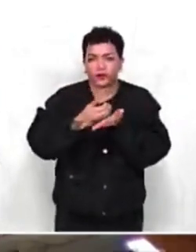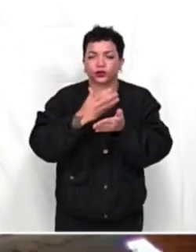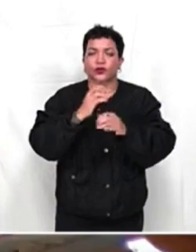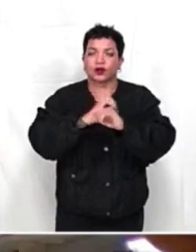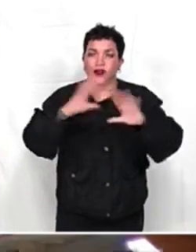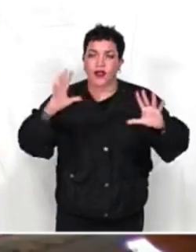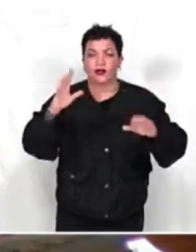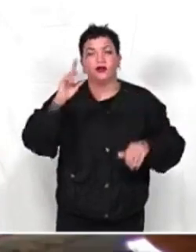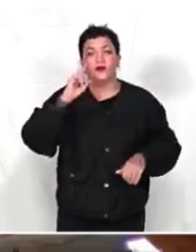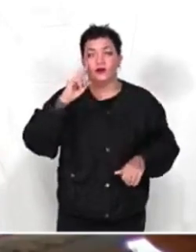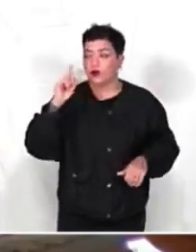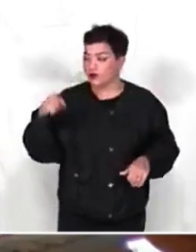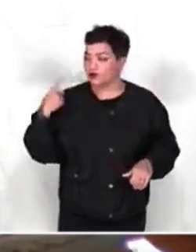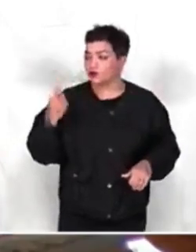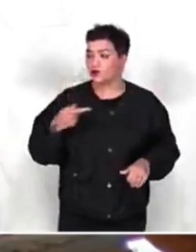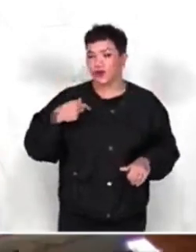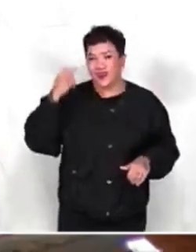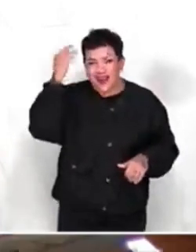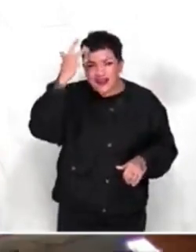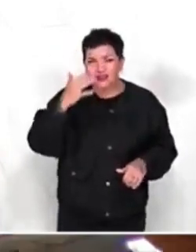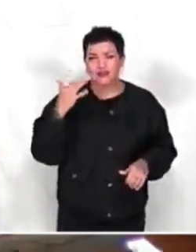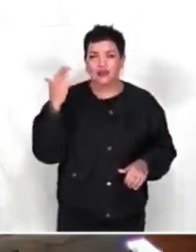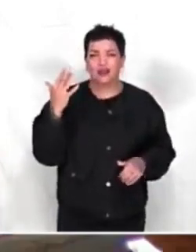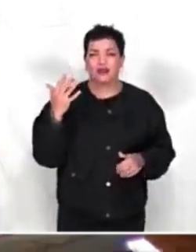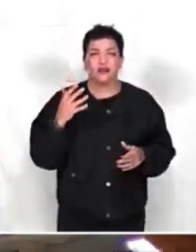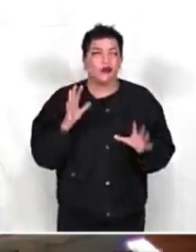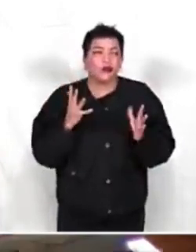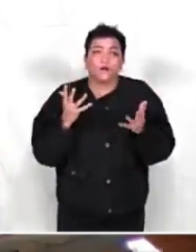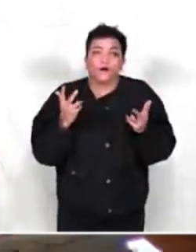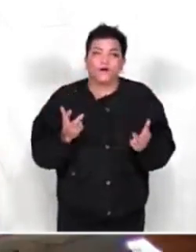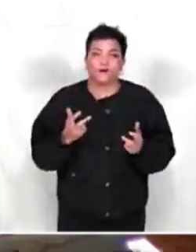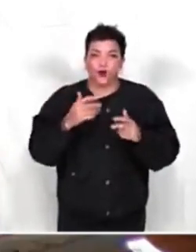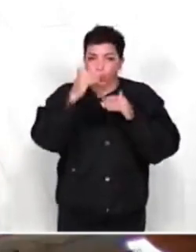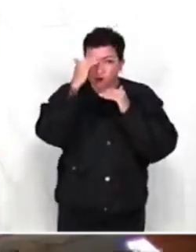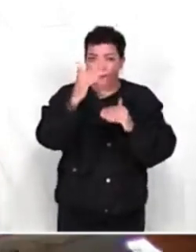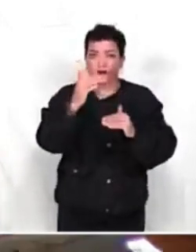raisons d'être inquiets. Et comment voulez-vous, dans ces conditions, inspirer la confiance? Je vous remercie. Merci.